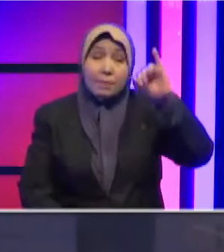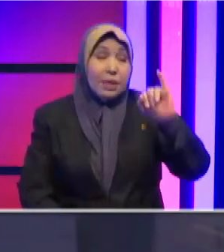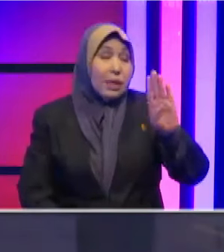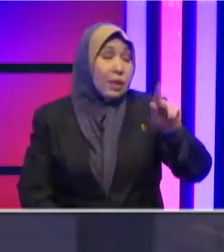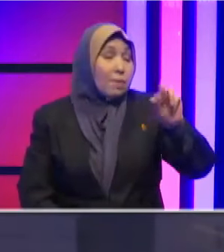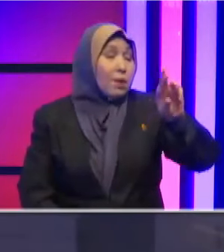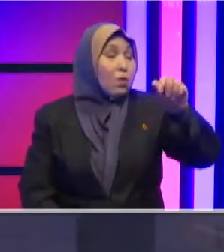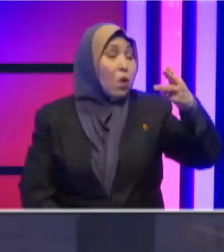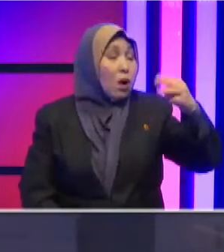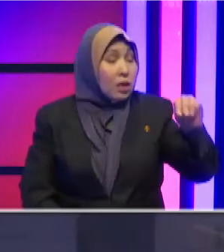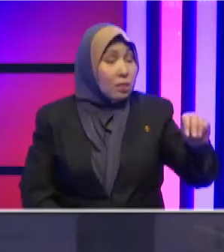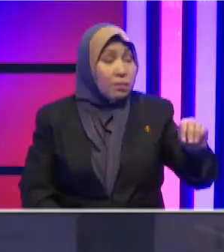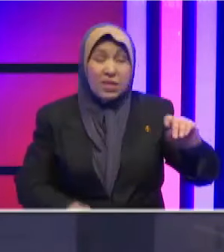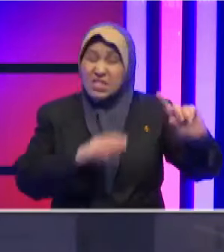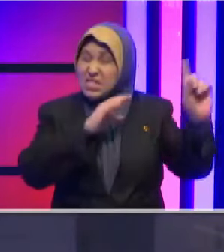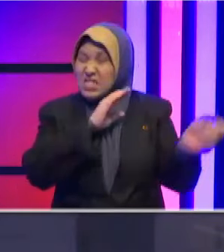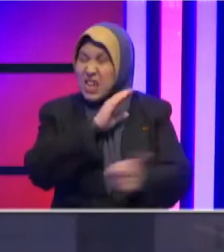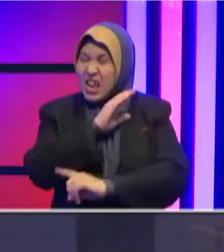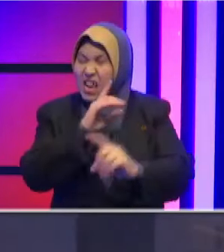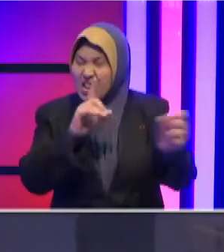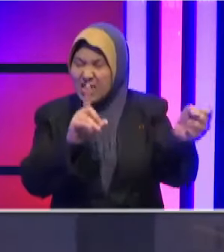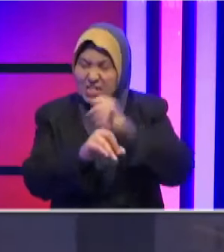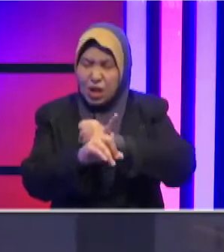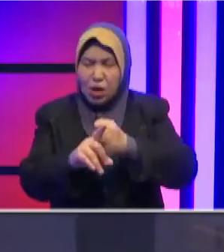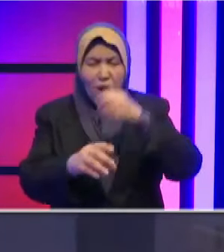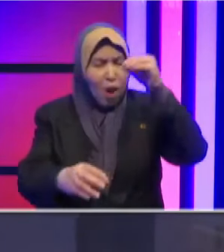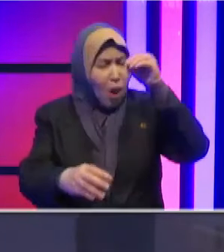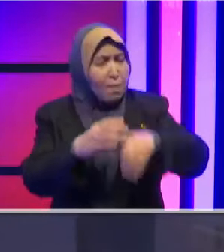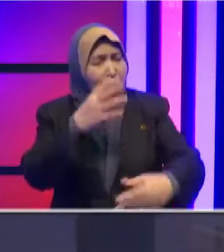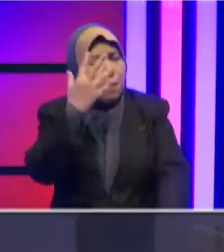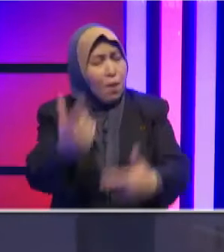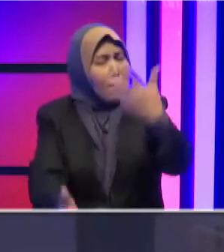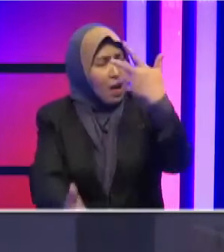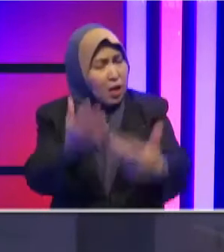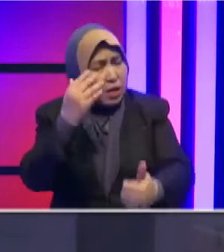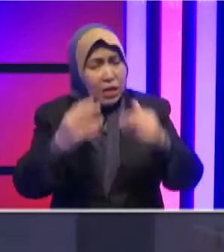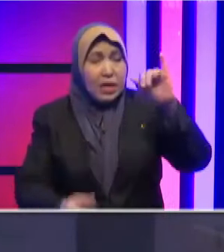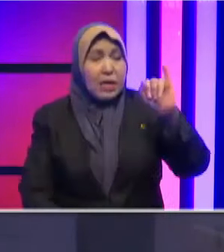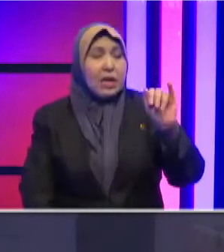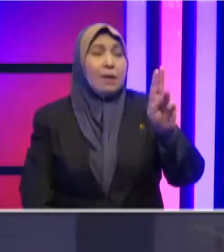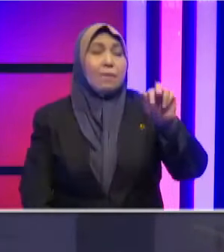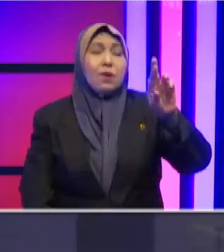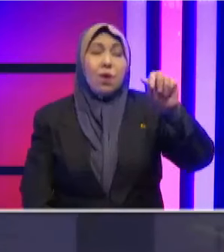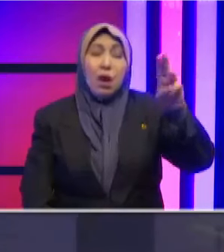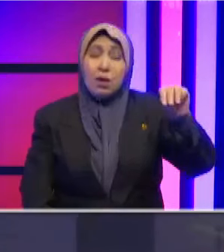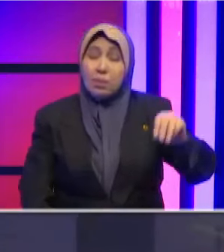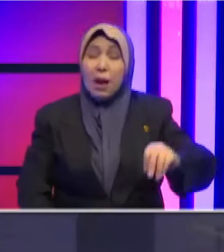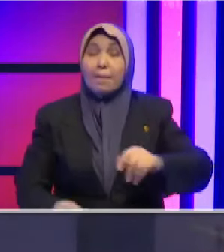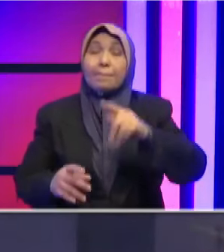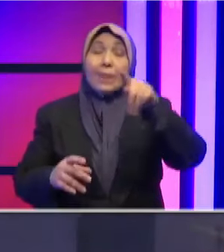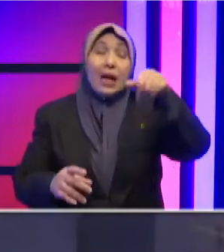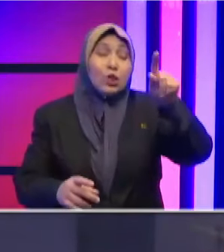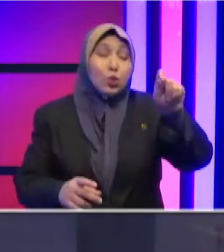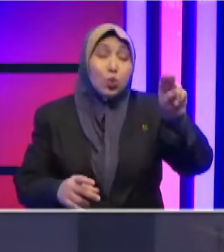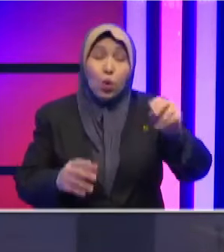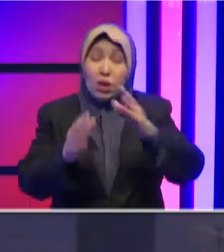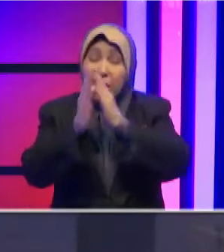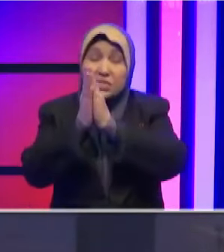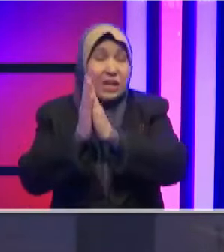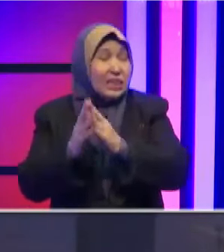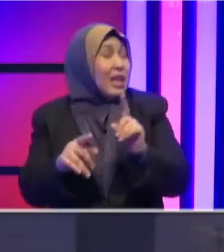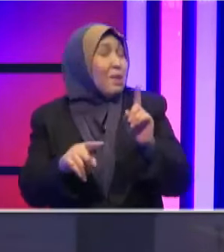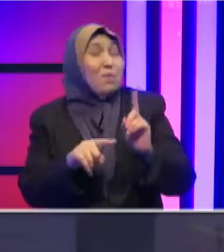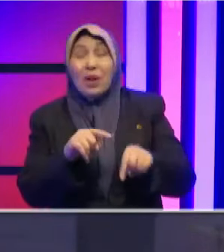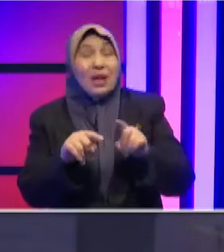disiksa dimasukkan ke dalam api yang sangat besar Ibrahim juga mengatakan bahwa patung berhala yang mereka sembah itu tidak